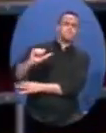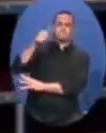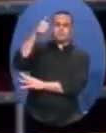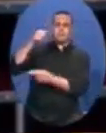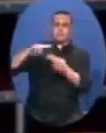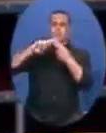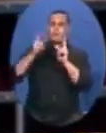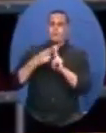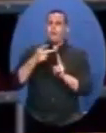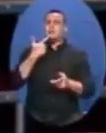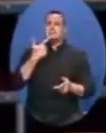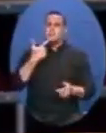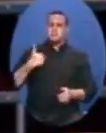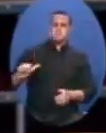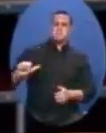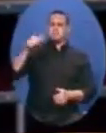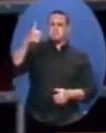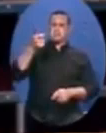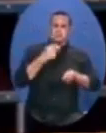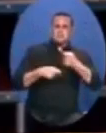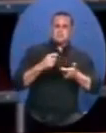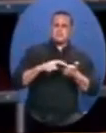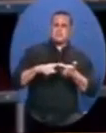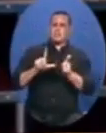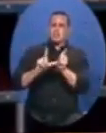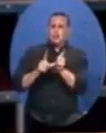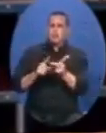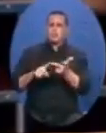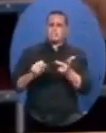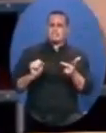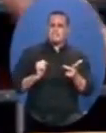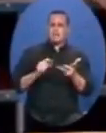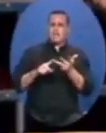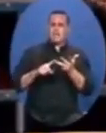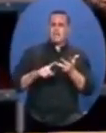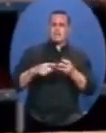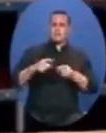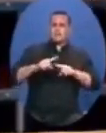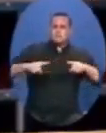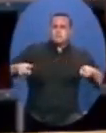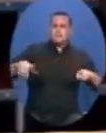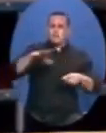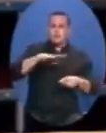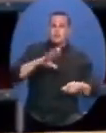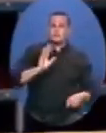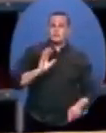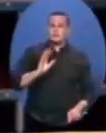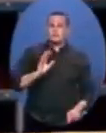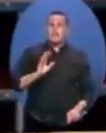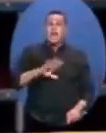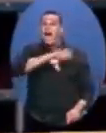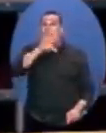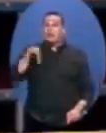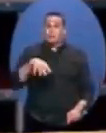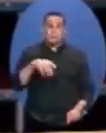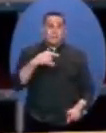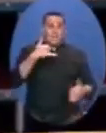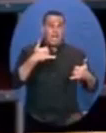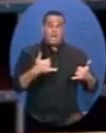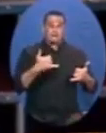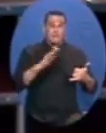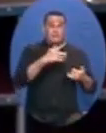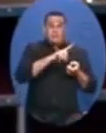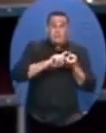אומר כלכלה, זה אומר טכנולוגיות, זה אומר גיאופוליטיקה, זה אומר צבא. זה אומר הכל. עכשיו, אם אתה נמצא עכשיו במצב שבו אתה